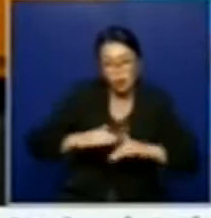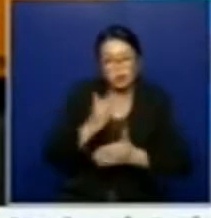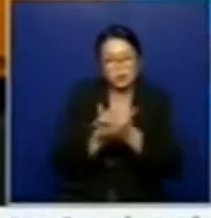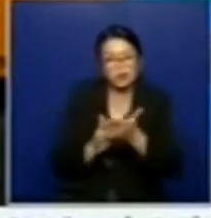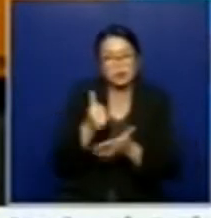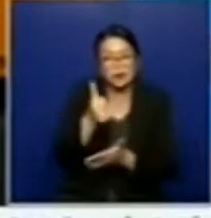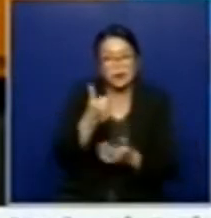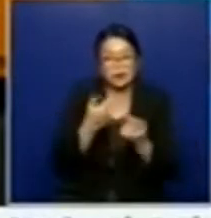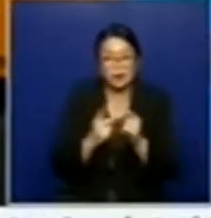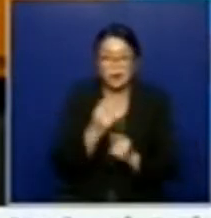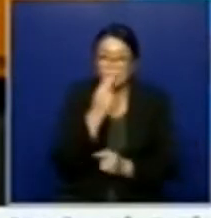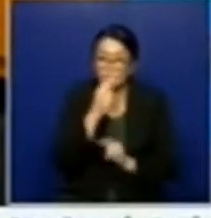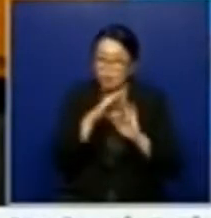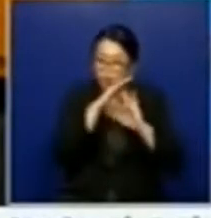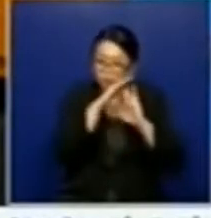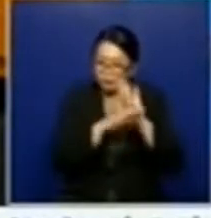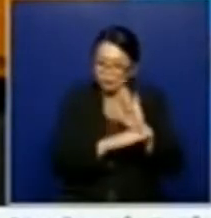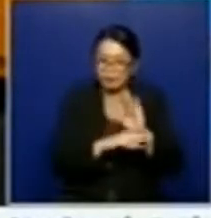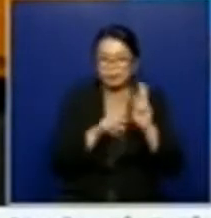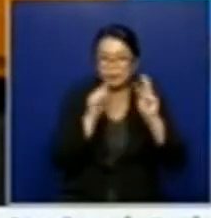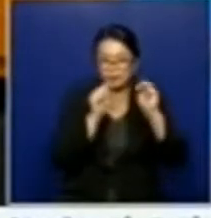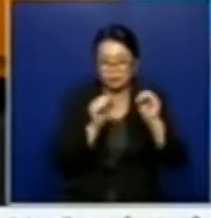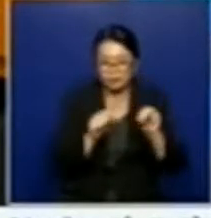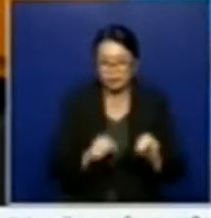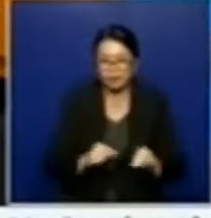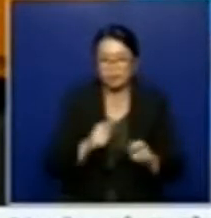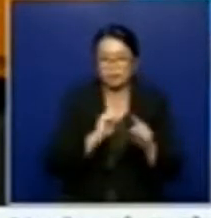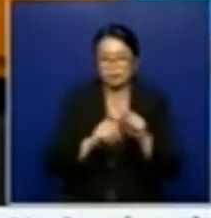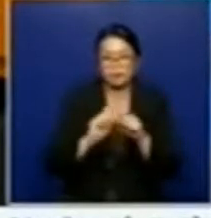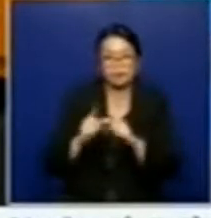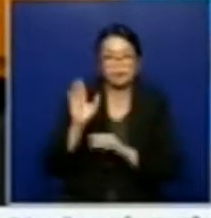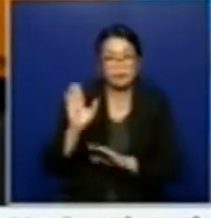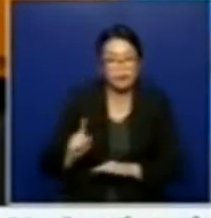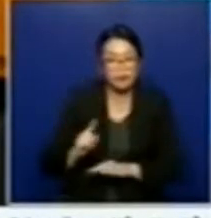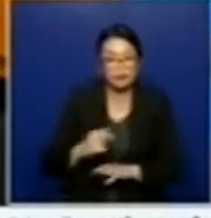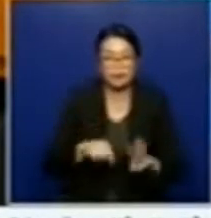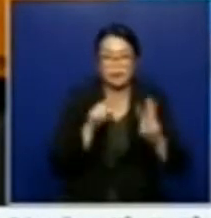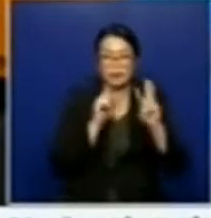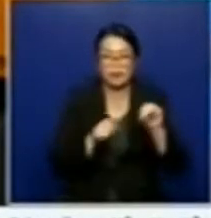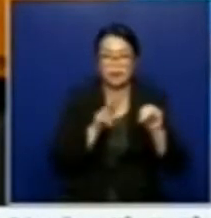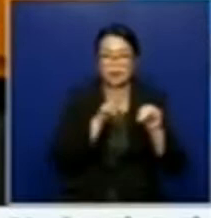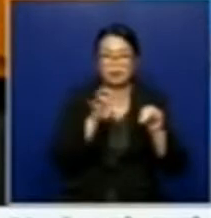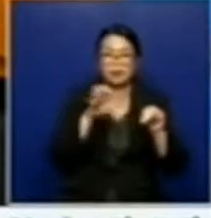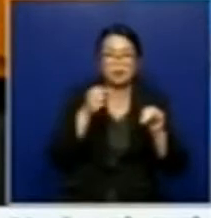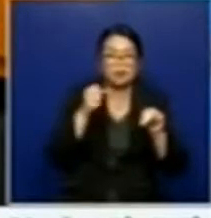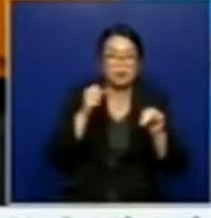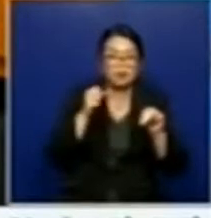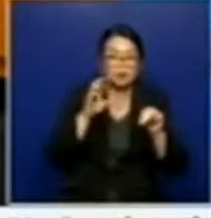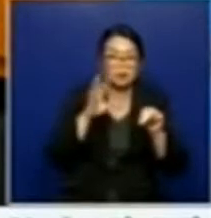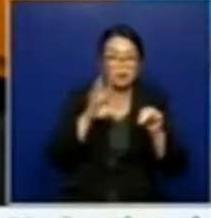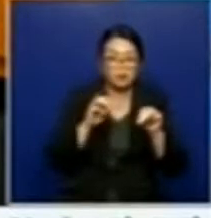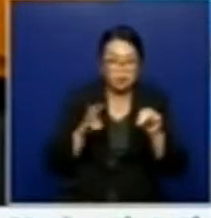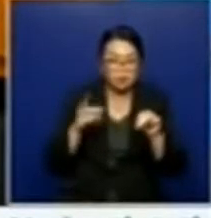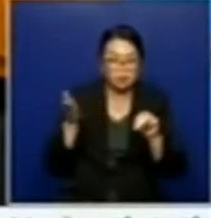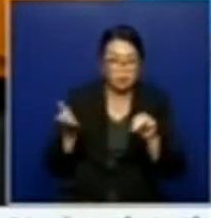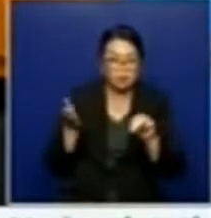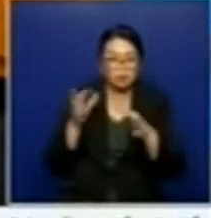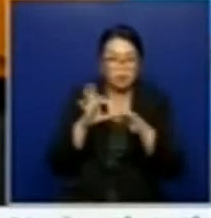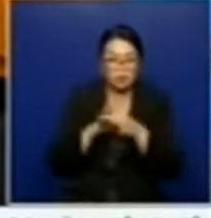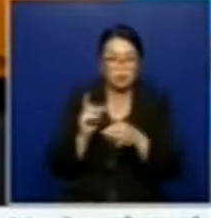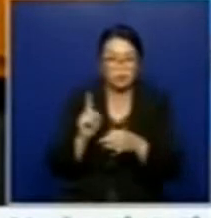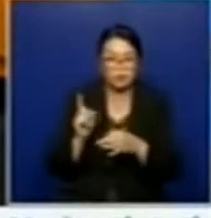ไปถึงตรงนั้นเรามาดูรายละเอียดกันครับว่าแต่ละมาตราเป็นยังไงมาตรา206ว่าด้วยการแก้ไขรัฐธรรมนูญครับในรายละเอียดนั้นร่าง